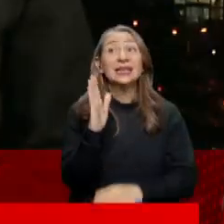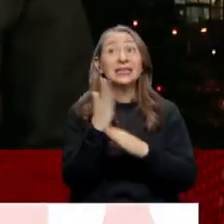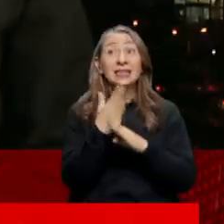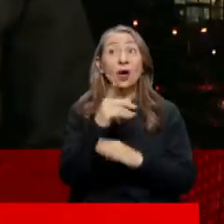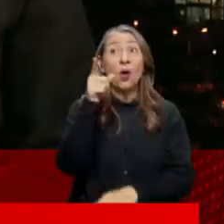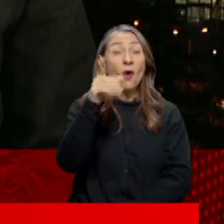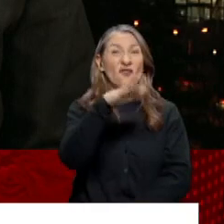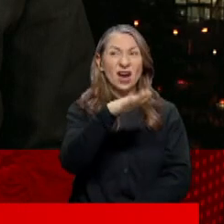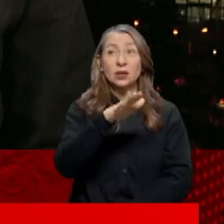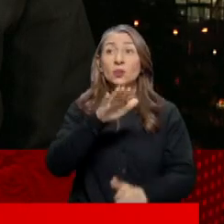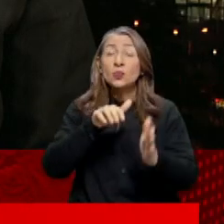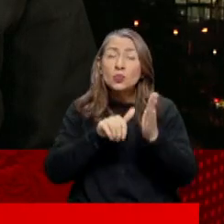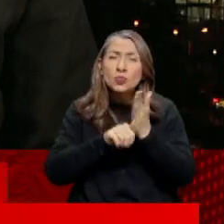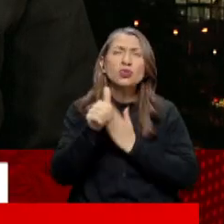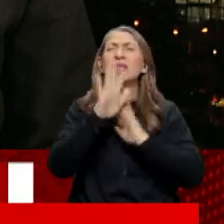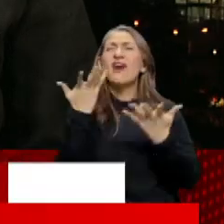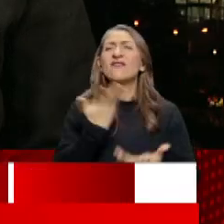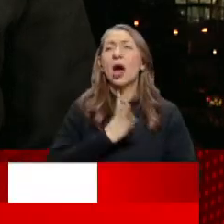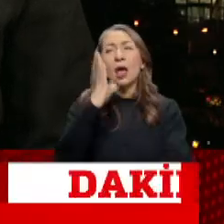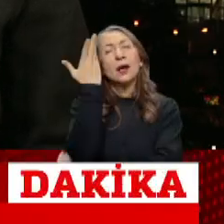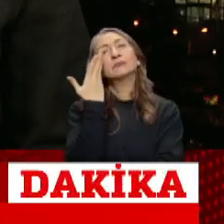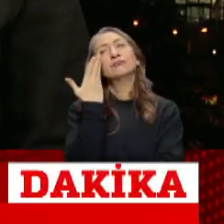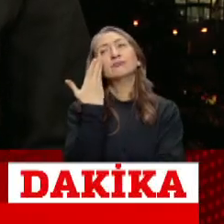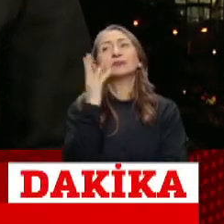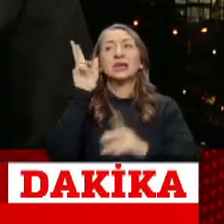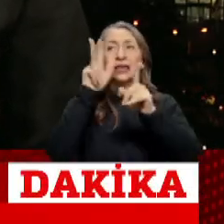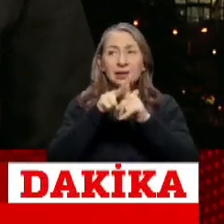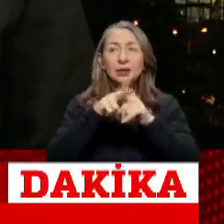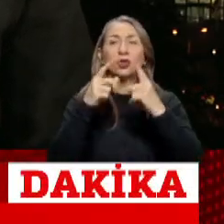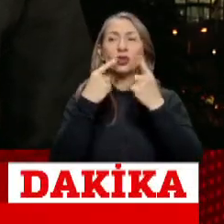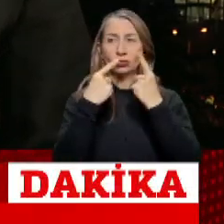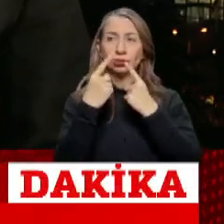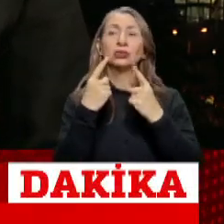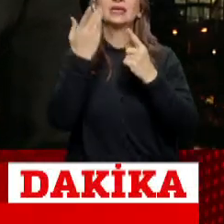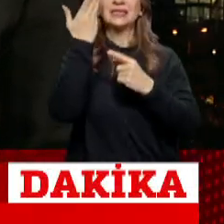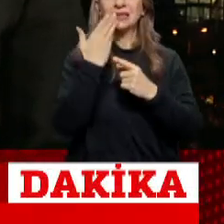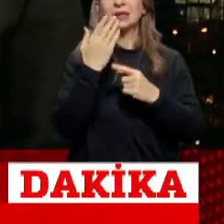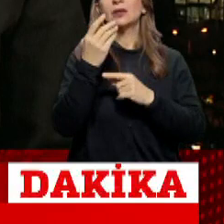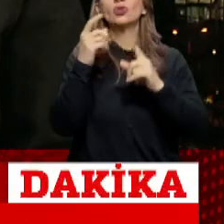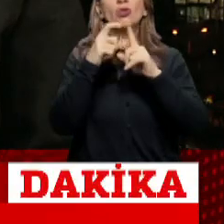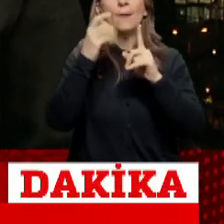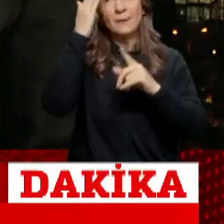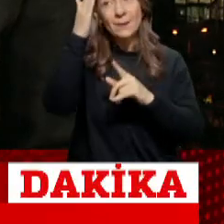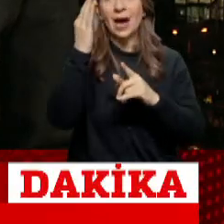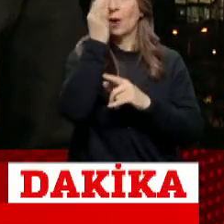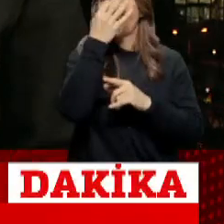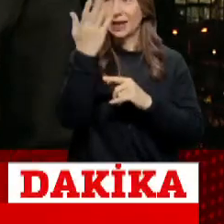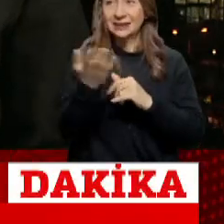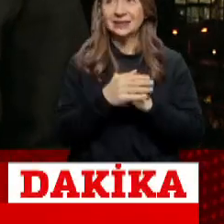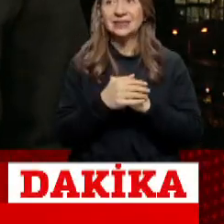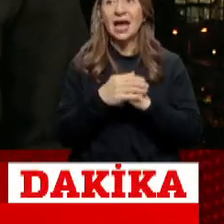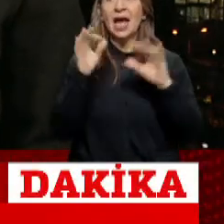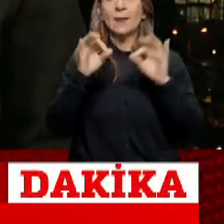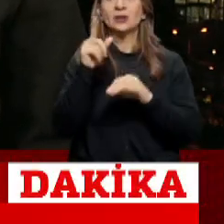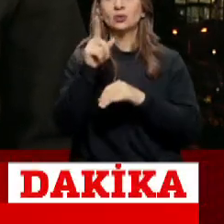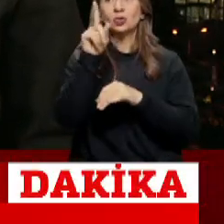Çünkü oradaydı, bütün olan biteni izledi, katıldı, konuştu, etti. Doğan merhaba, kolay gelsin.